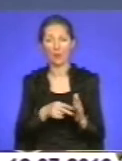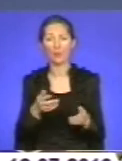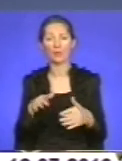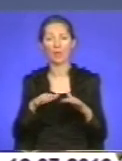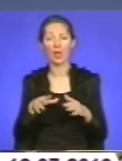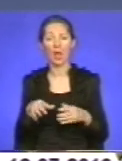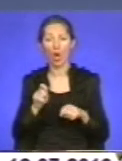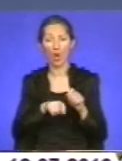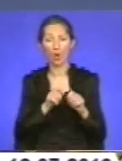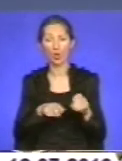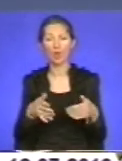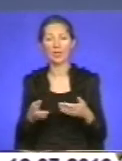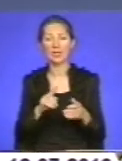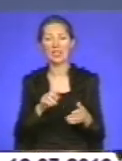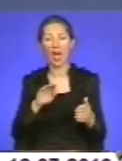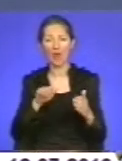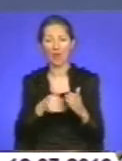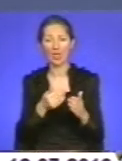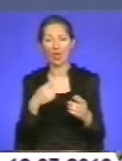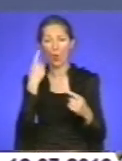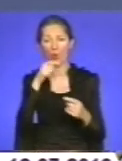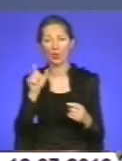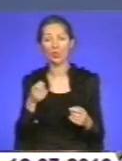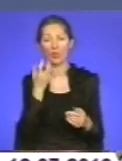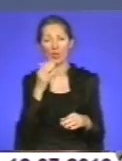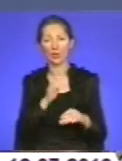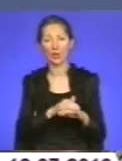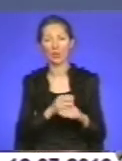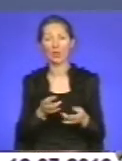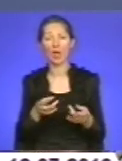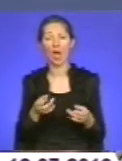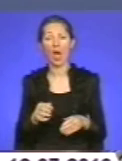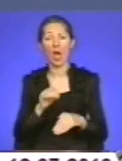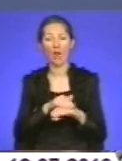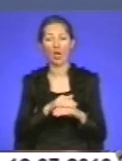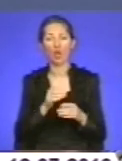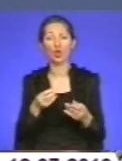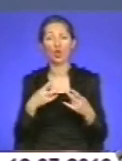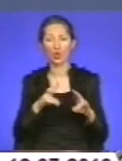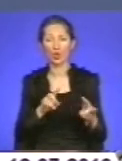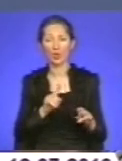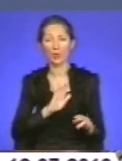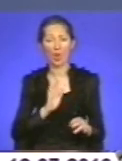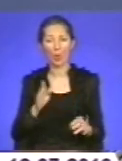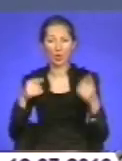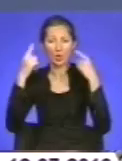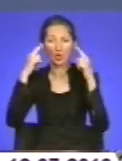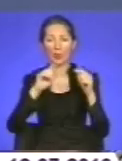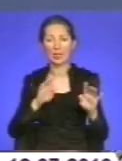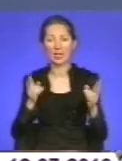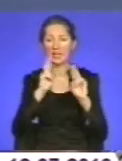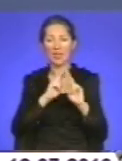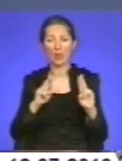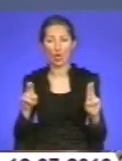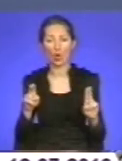осіб, коли підтверджується нанесення шкоди. Щоб не було надуманих, а навіть взагалі